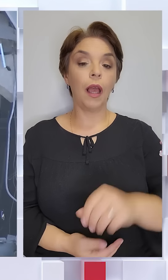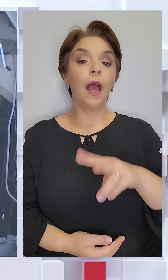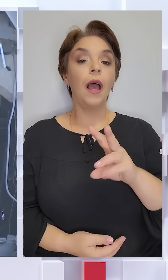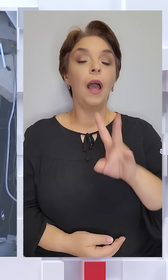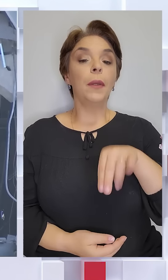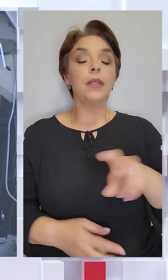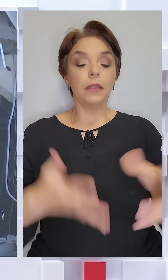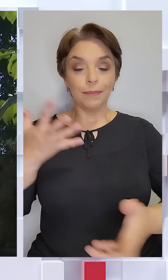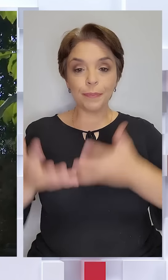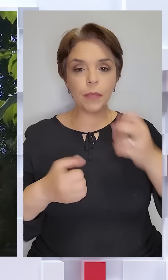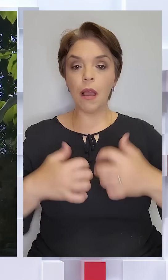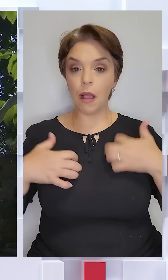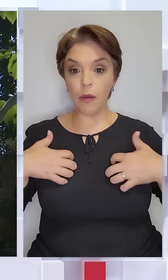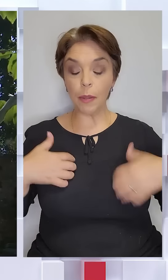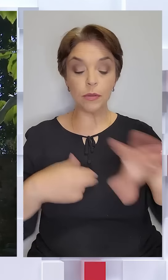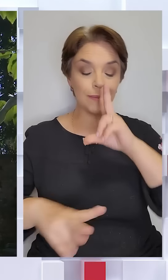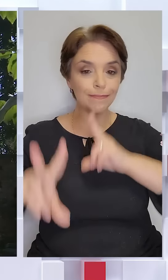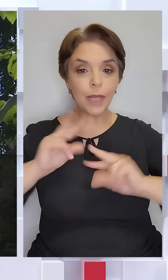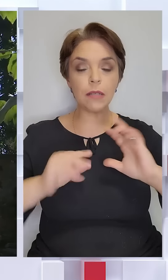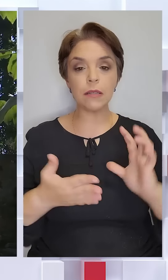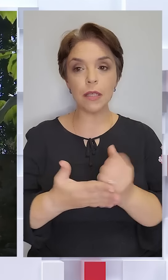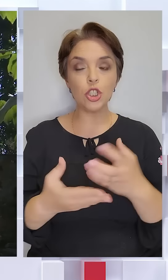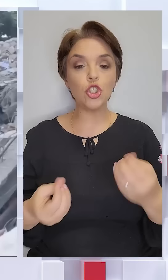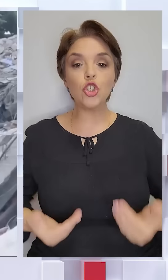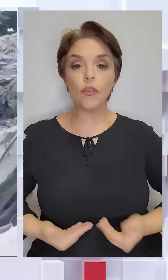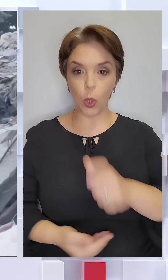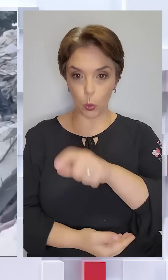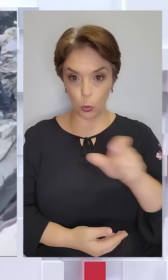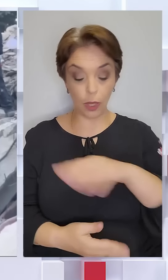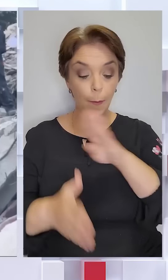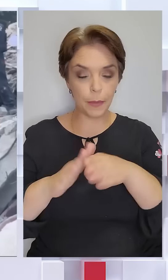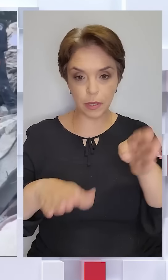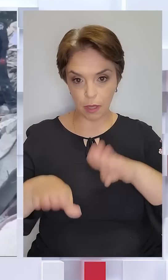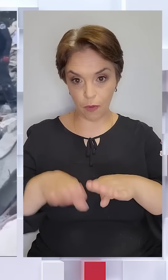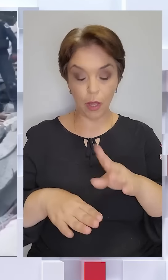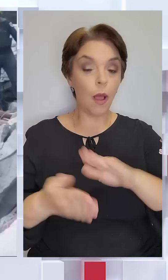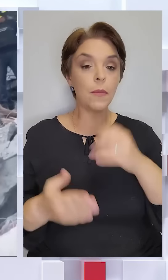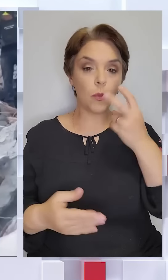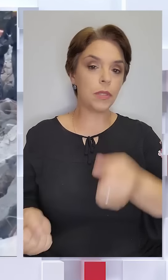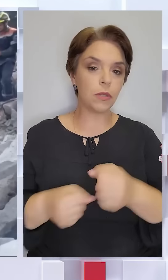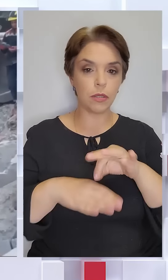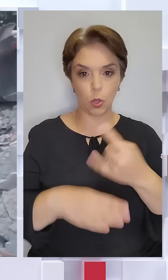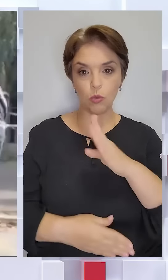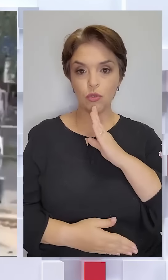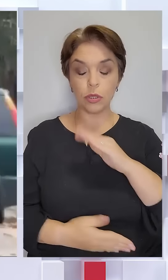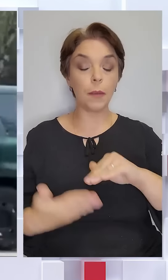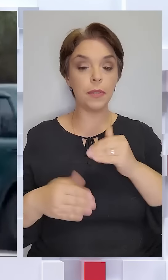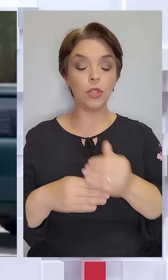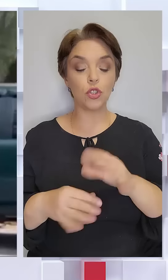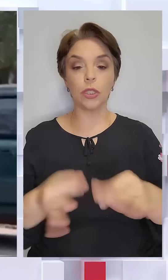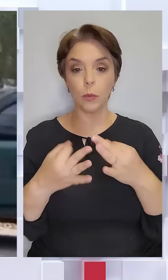Надзвичайники, які розбирають руїни, квапляться. Усі сподіваються знайти ще живих людей під завалами. По обіді дістають тіло жінки,